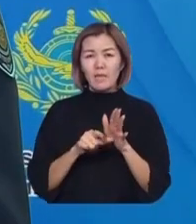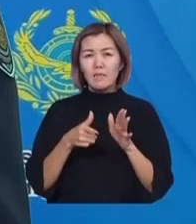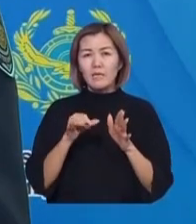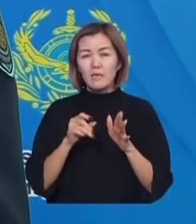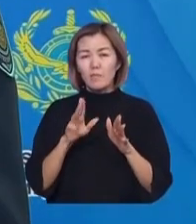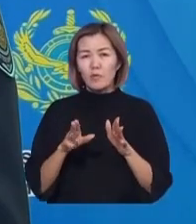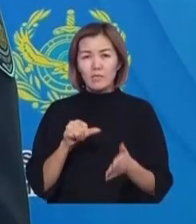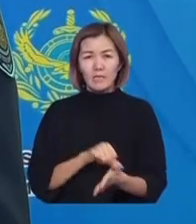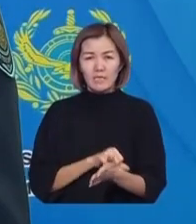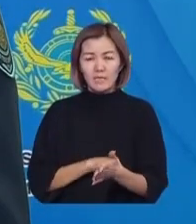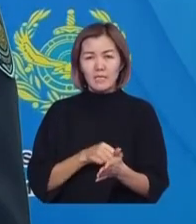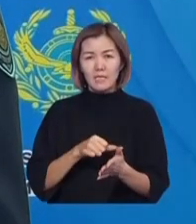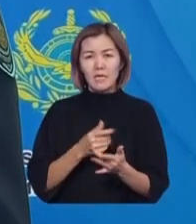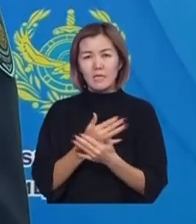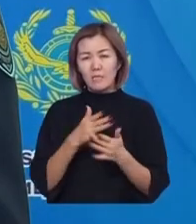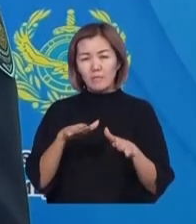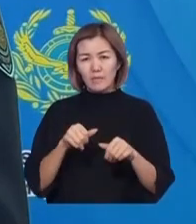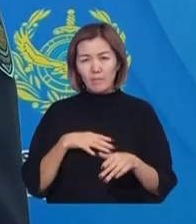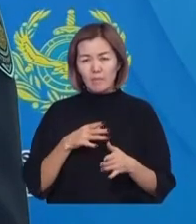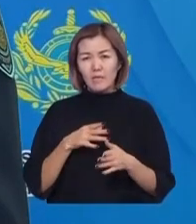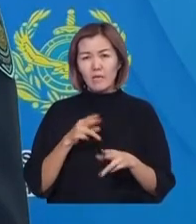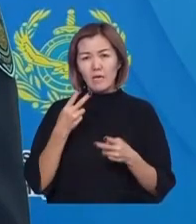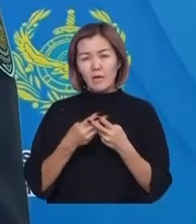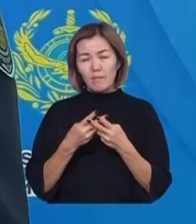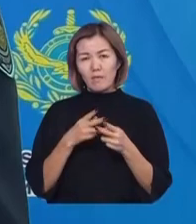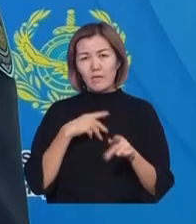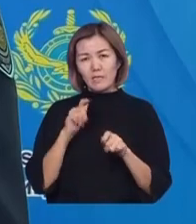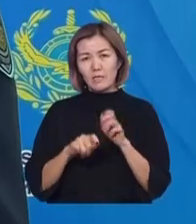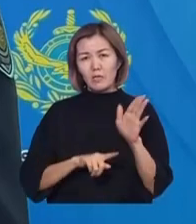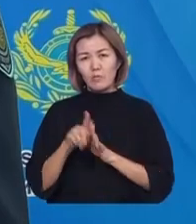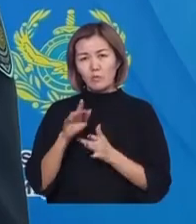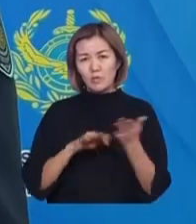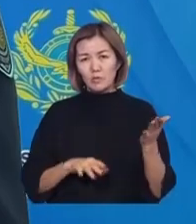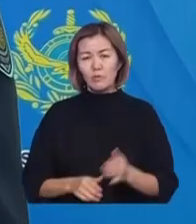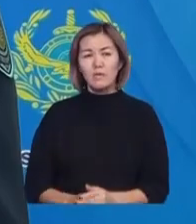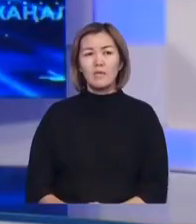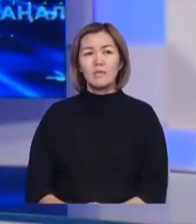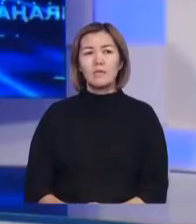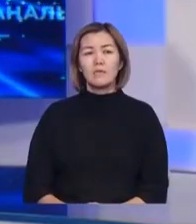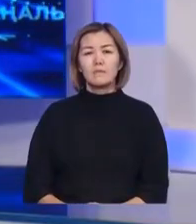болатын мефедрон есірткі заттар табылды. Күдікті қамауға алынды, тергеу жалғасуда.